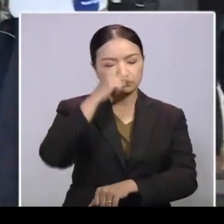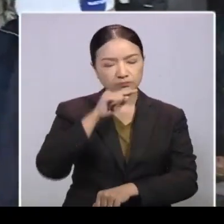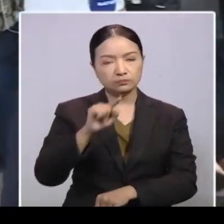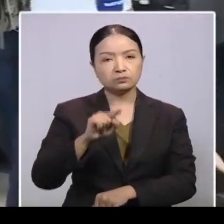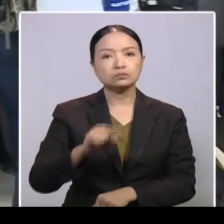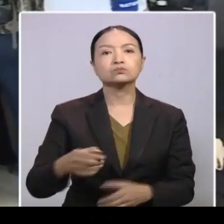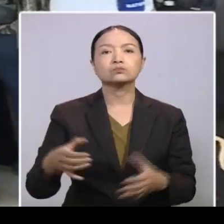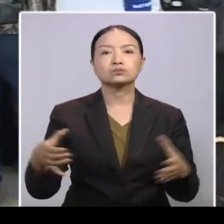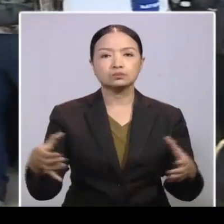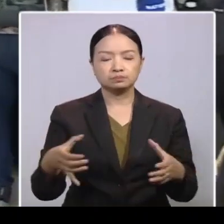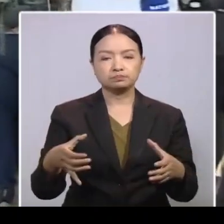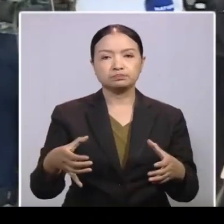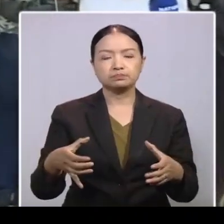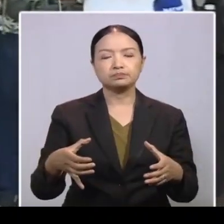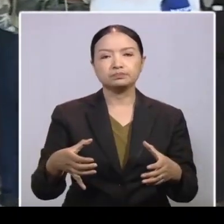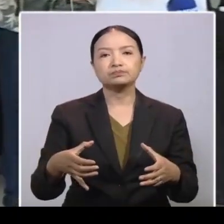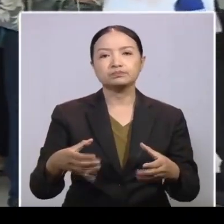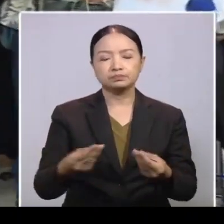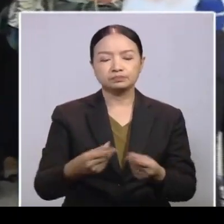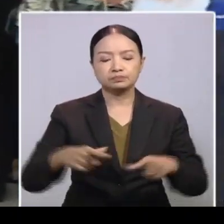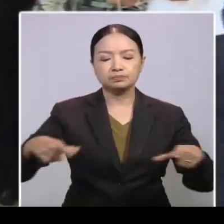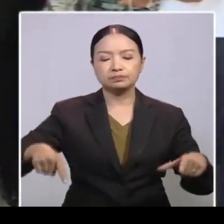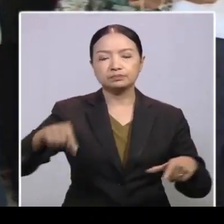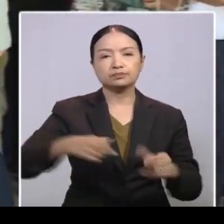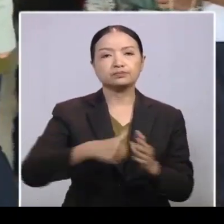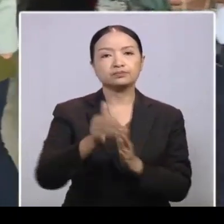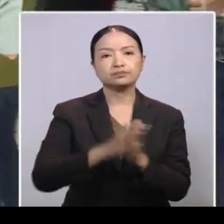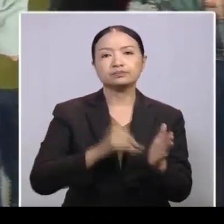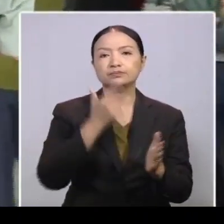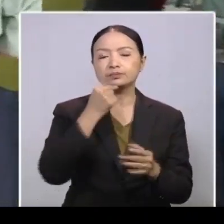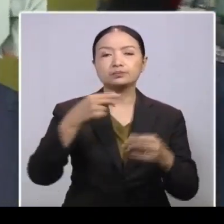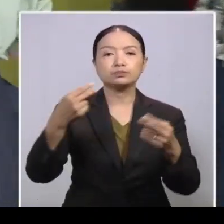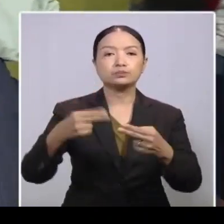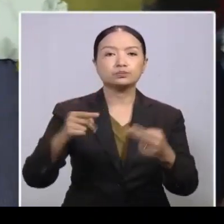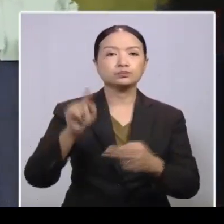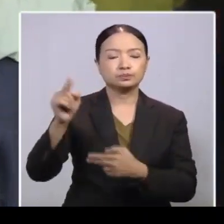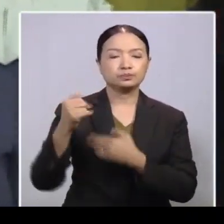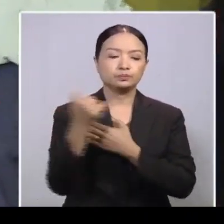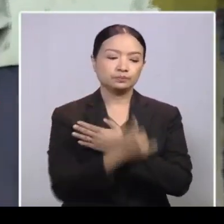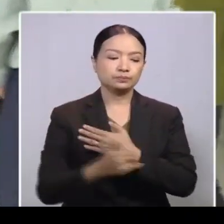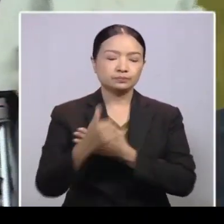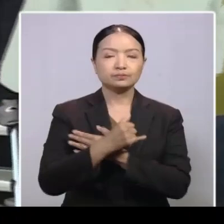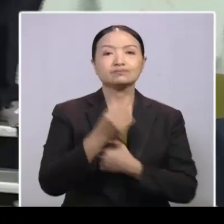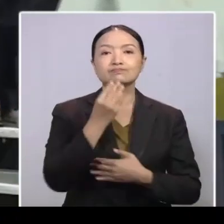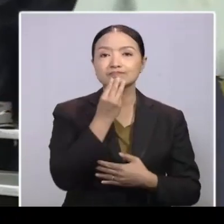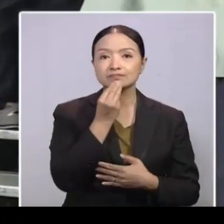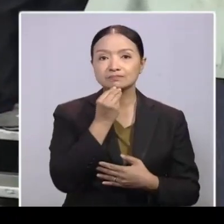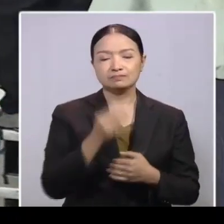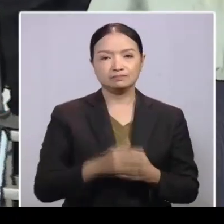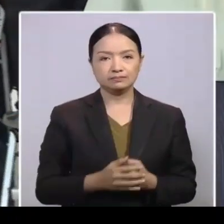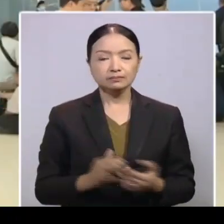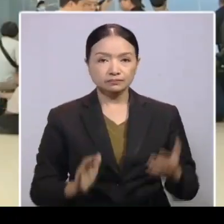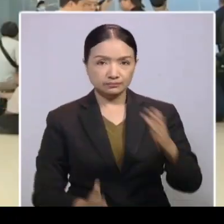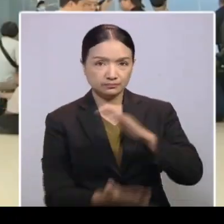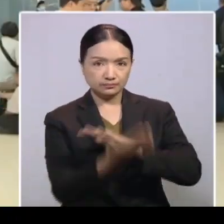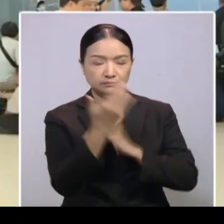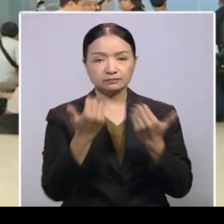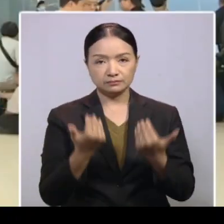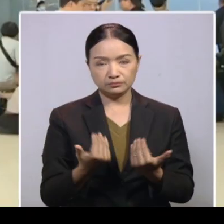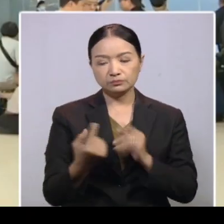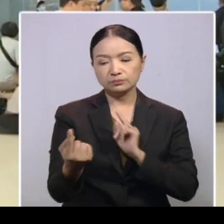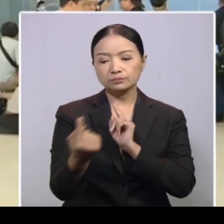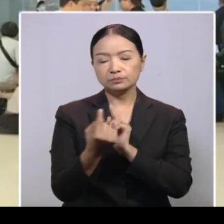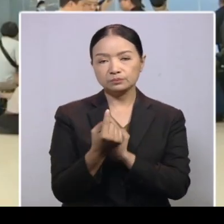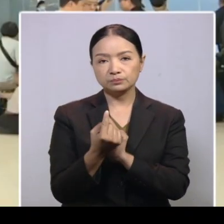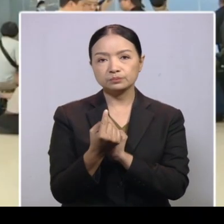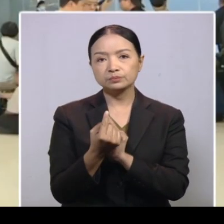โซนเป็นกลุ่มสีแดงนะครับที่เอาชีวิตรอดออกมาได้ย้อนกลับไปดูบรรยากาศนะครับเมื่อช่วงเช้าเนี่ยนะครับผมได้มีโอกาสพูดคุยนะครับกับภรรย